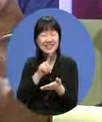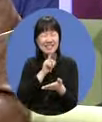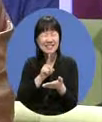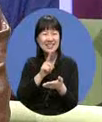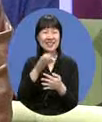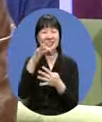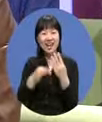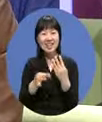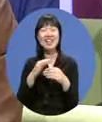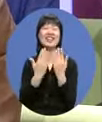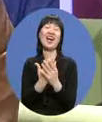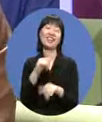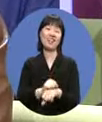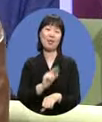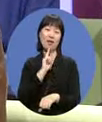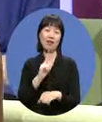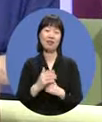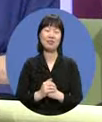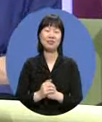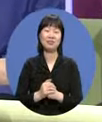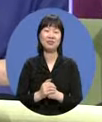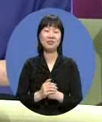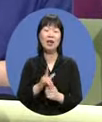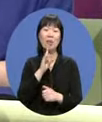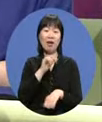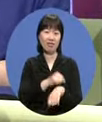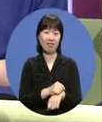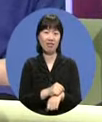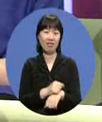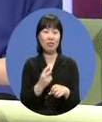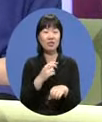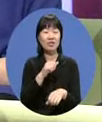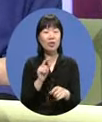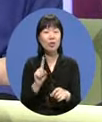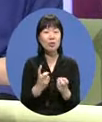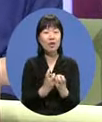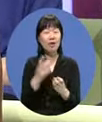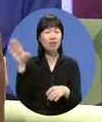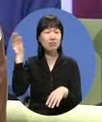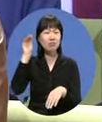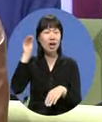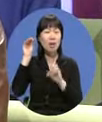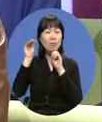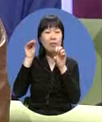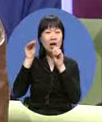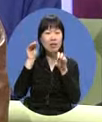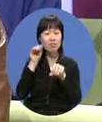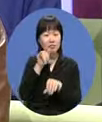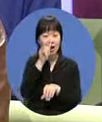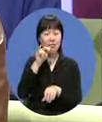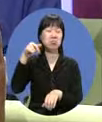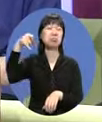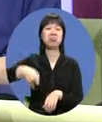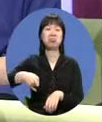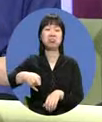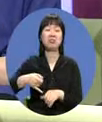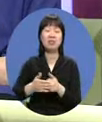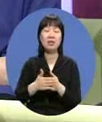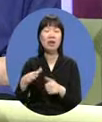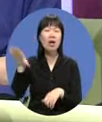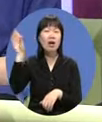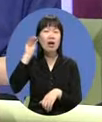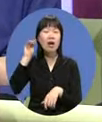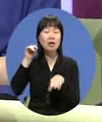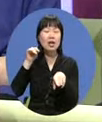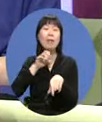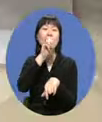다 잘해야 되거든요. 그리고 요새는 말하기가 중요한데 네. 말하기를 잘하려면 어떻게 해야 되느냐. 듣다 보면 말하게 된다. 이건 아닙니다. 꽝입니다. 그래서